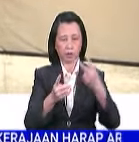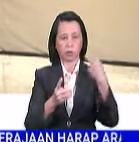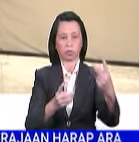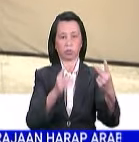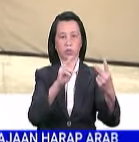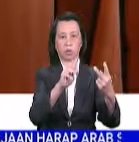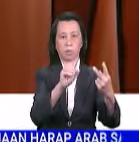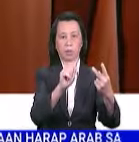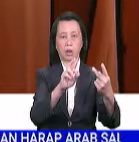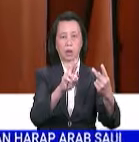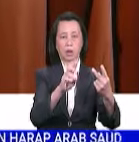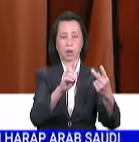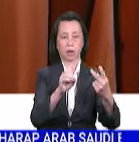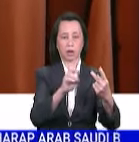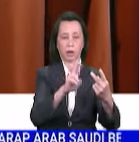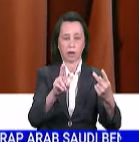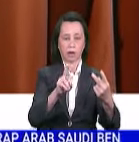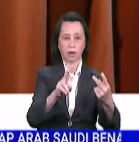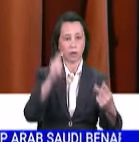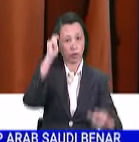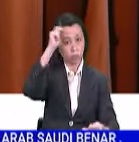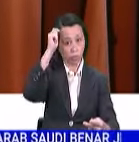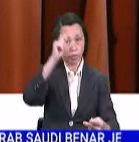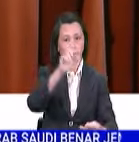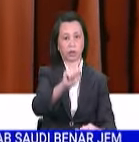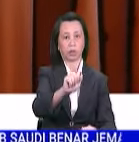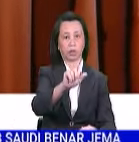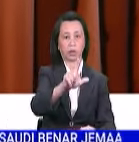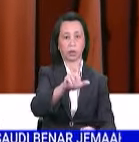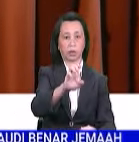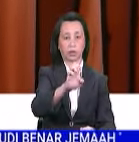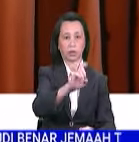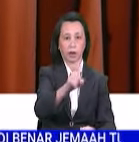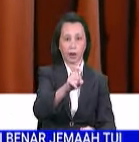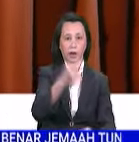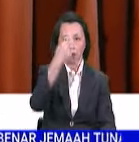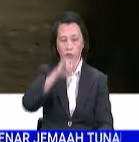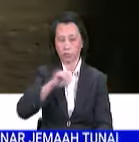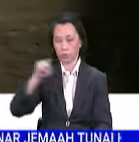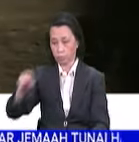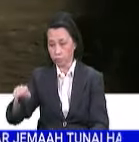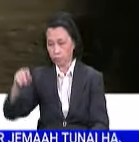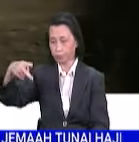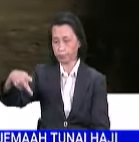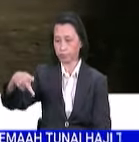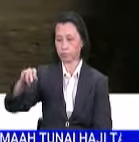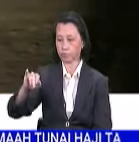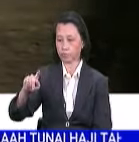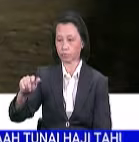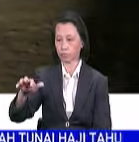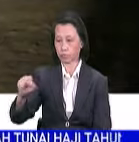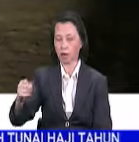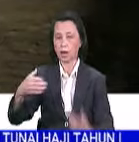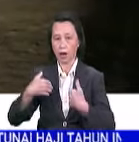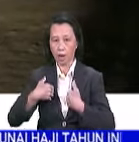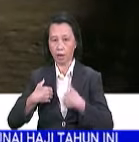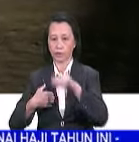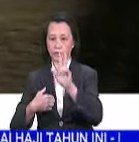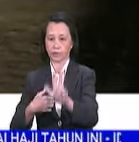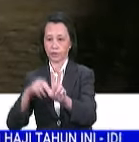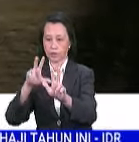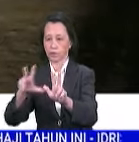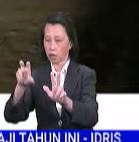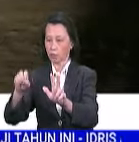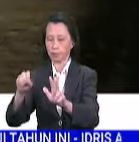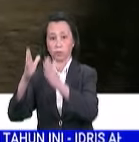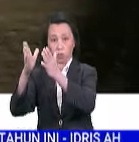Marudu iaitu Tuan Alexander Yong. Sementara untuk daerah Pitas pula yang menempatkan 330